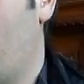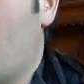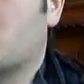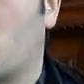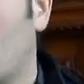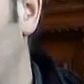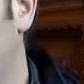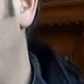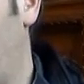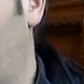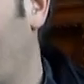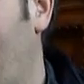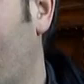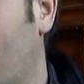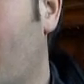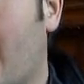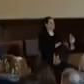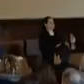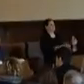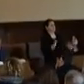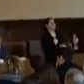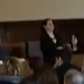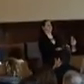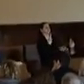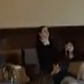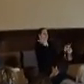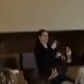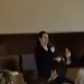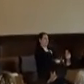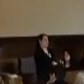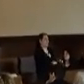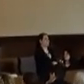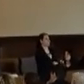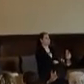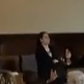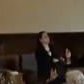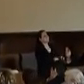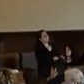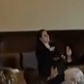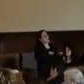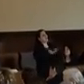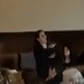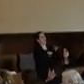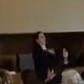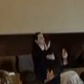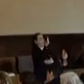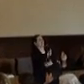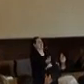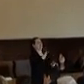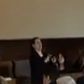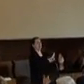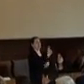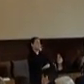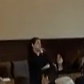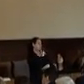nascita sono riuscito a parlare e a integrarmi perfettamente nell'ambiente sociale. Sei riuscito anche a studiare? Sono